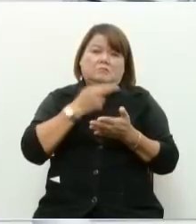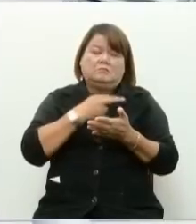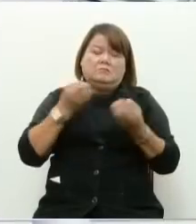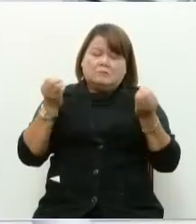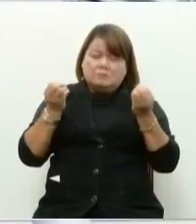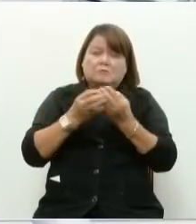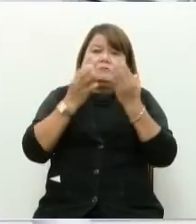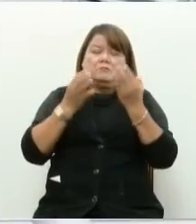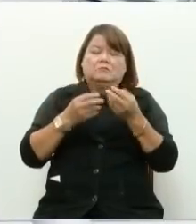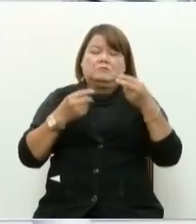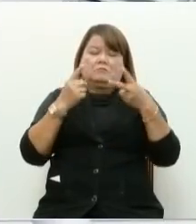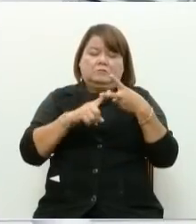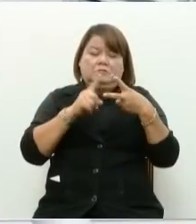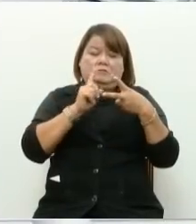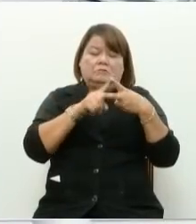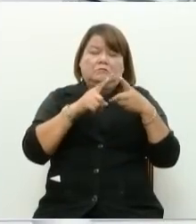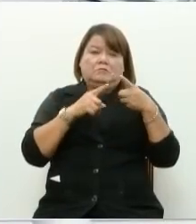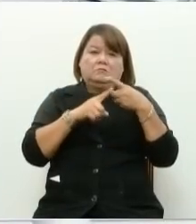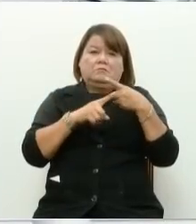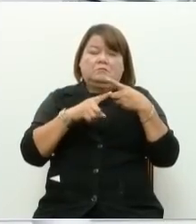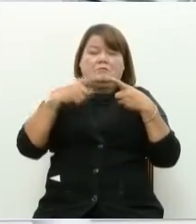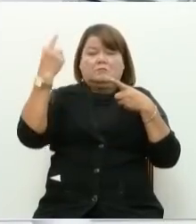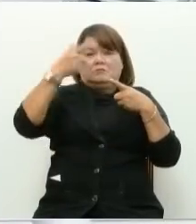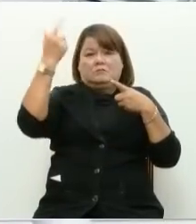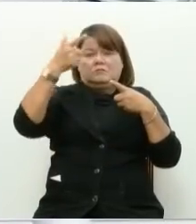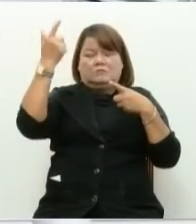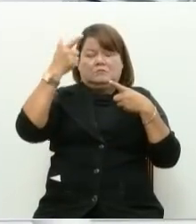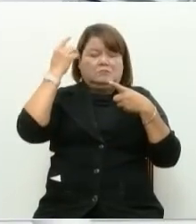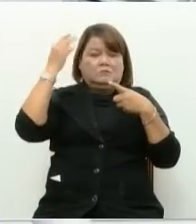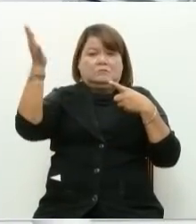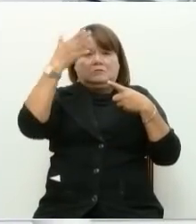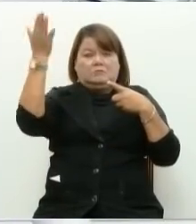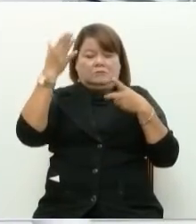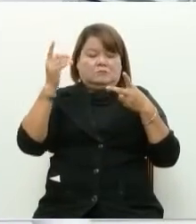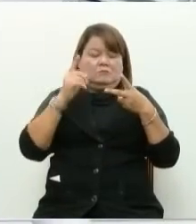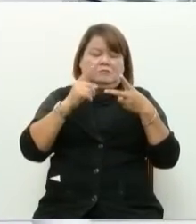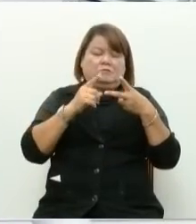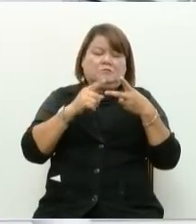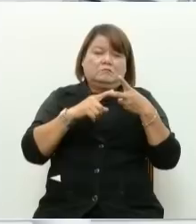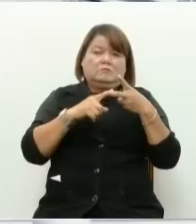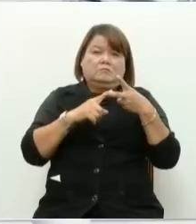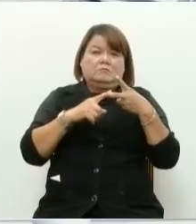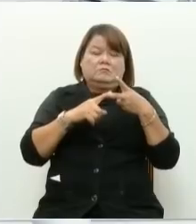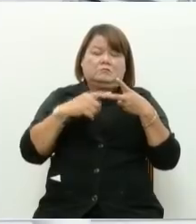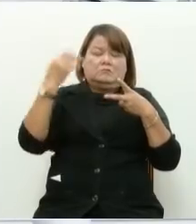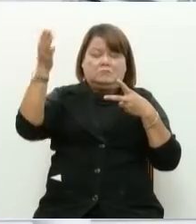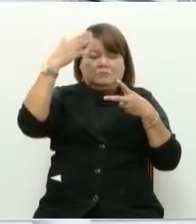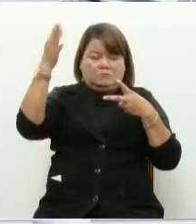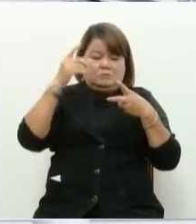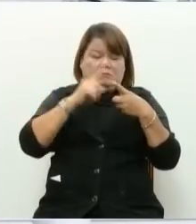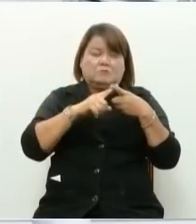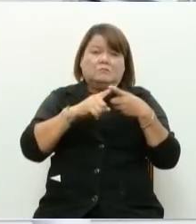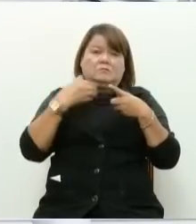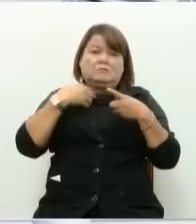ลกระทบจากสองส่วนนั่นคือเรื่องของพายุนะครับลมฟ้าอากาศซึ่งได้เกิดล